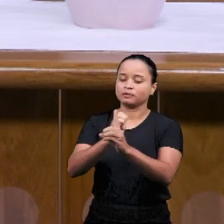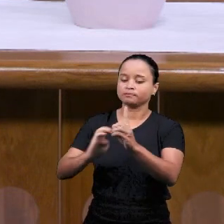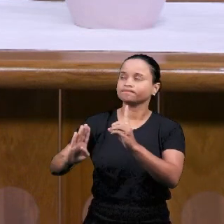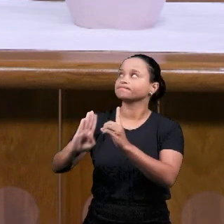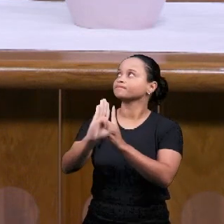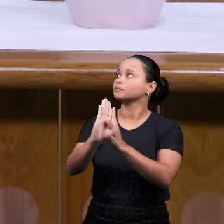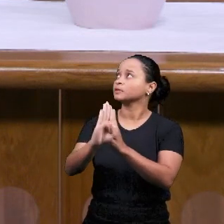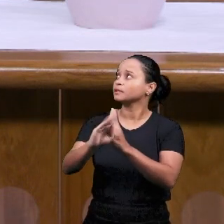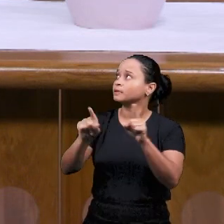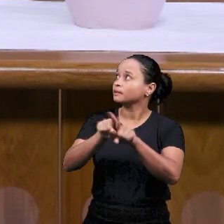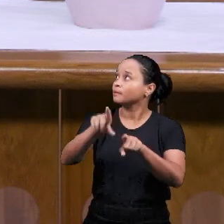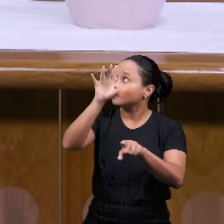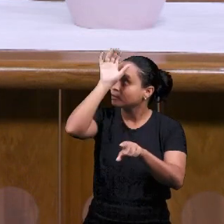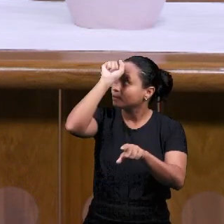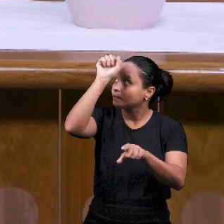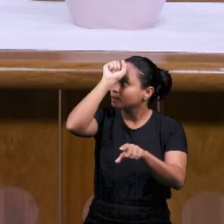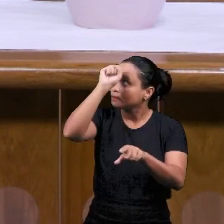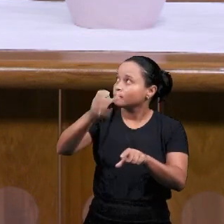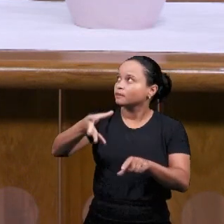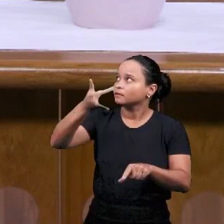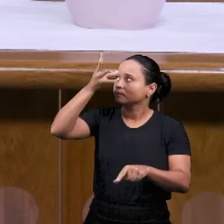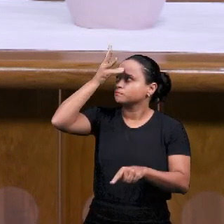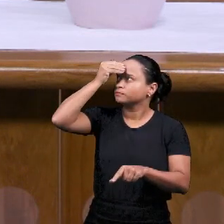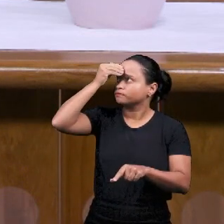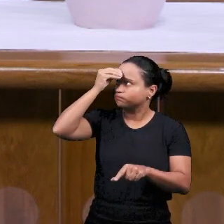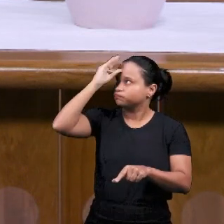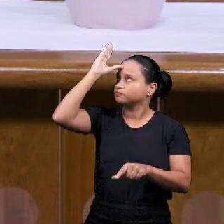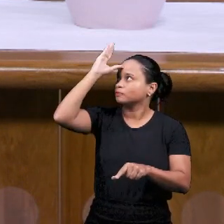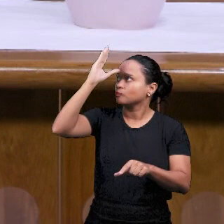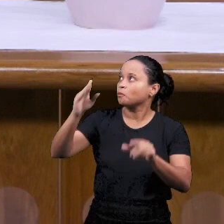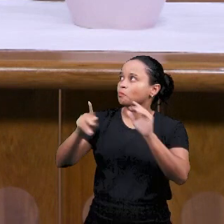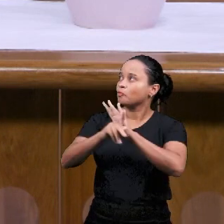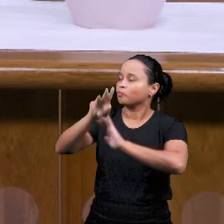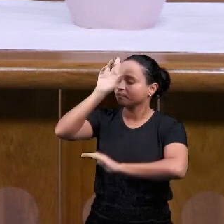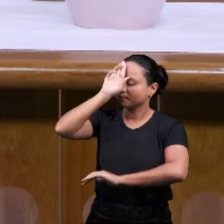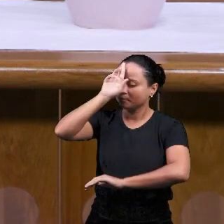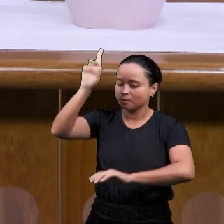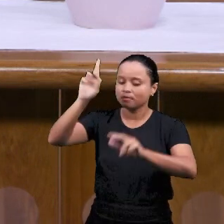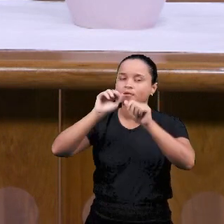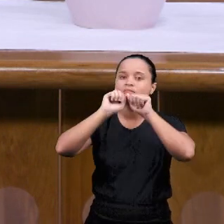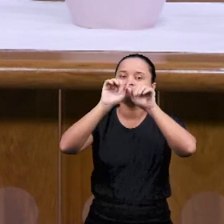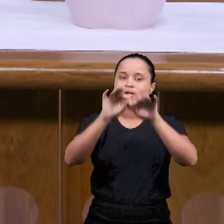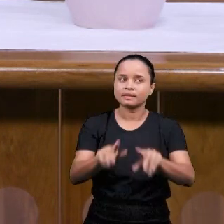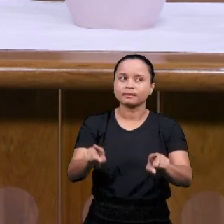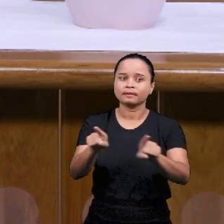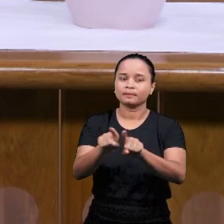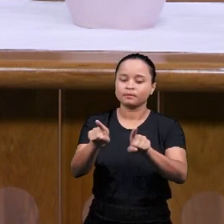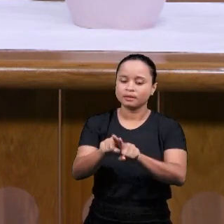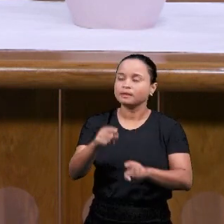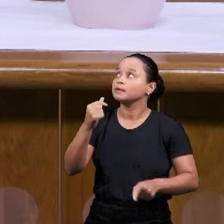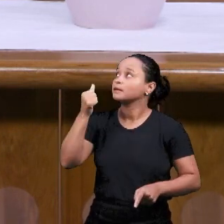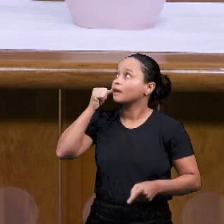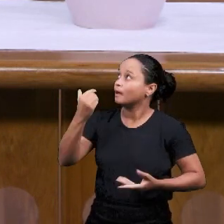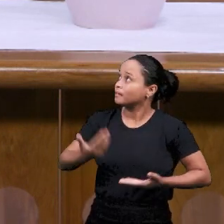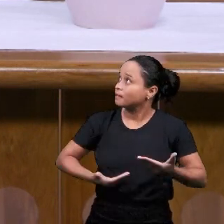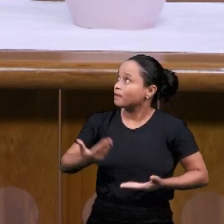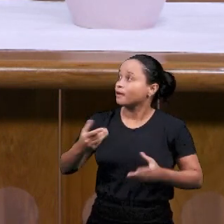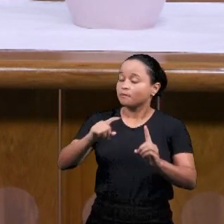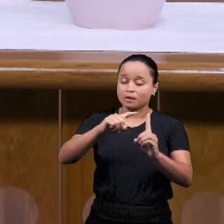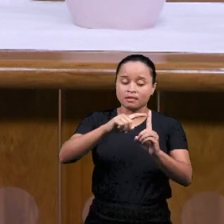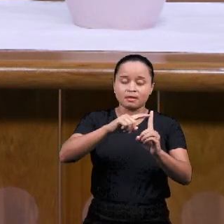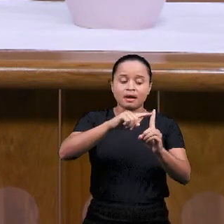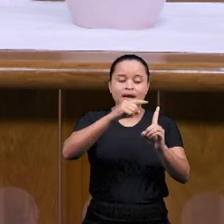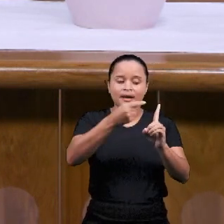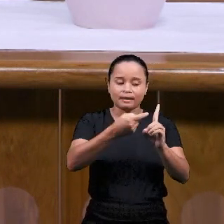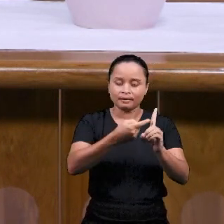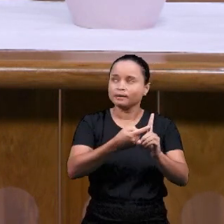dominicales et apprendre de toi en assimilant tout l'enseignement du Seigneur. Bénis aussi les femmes